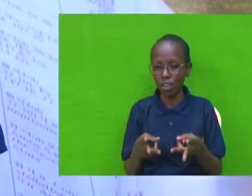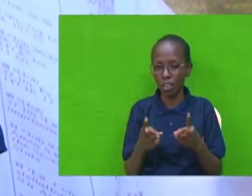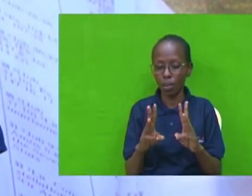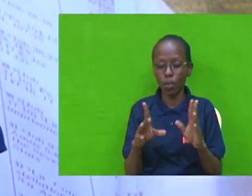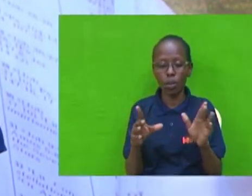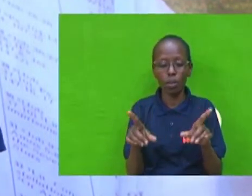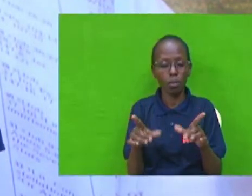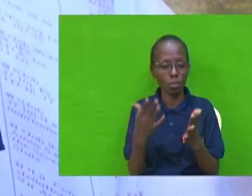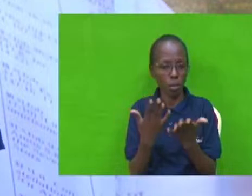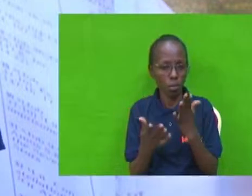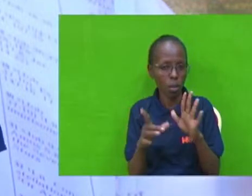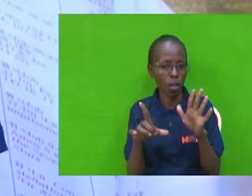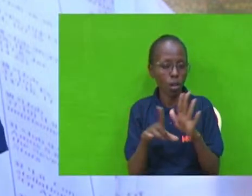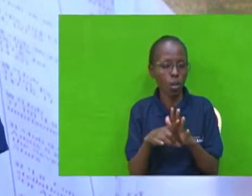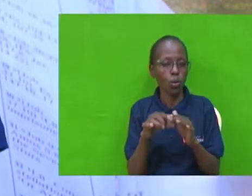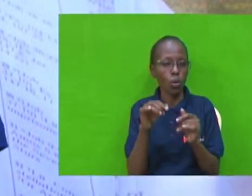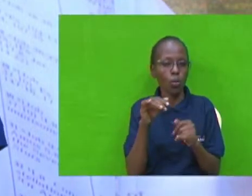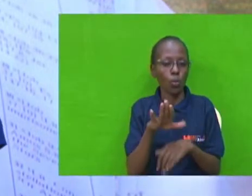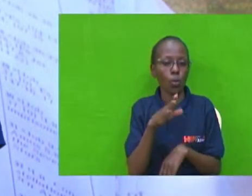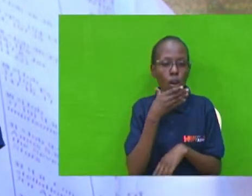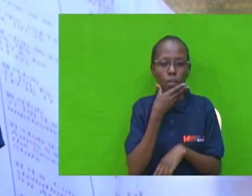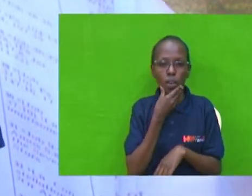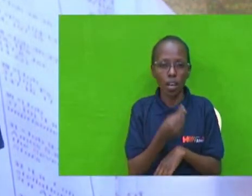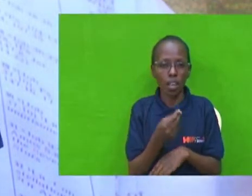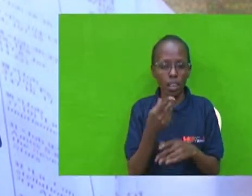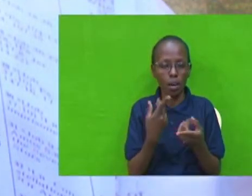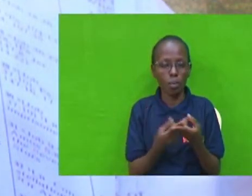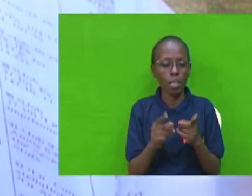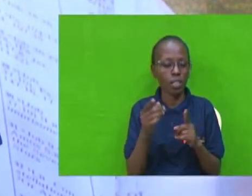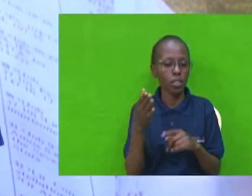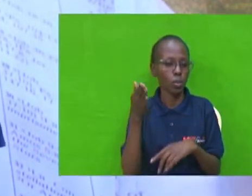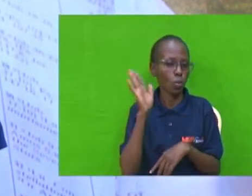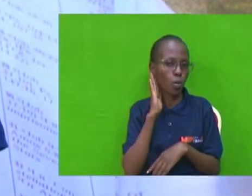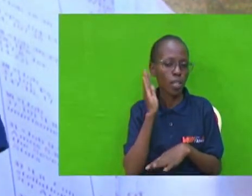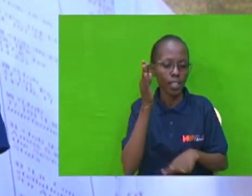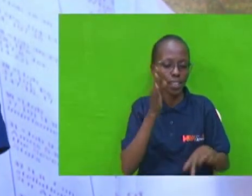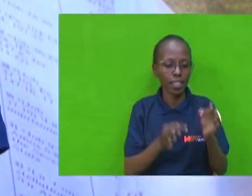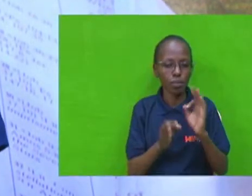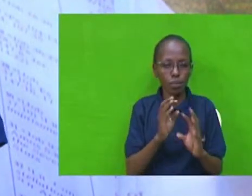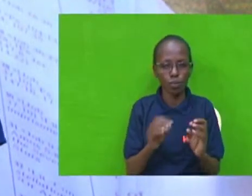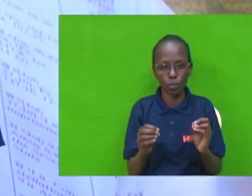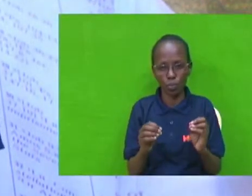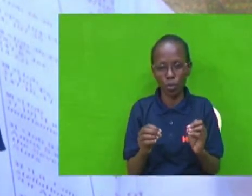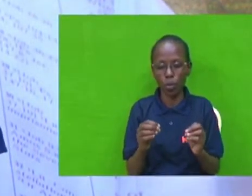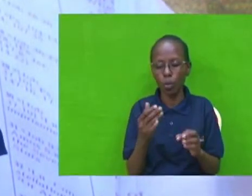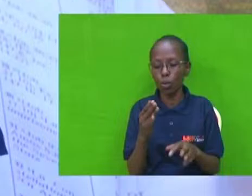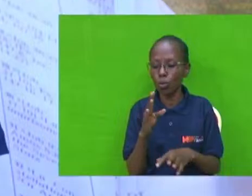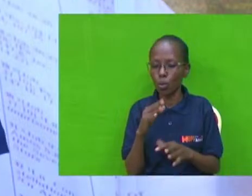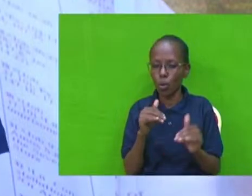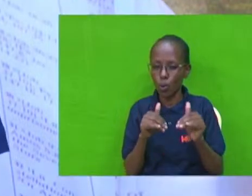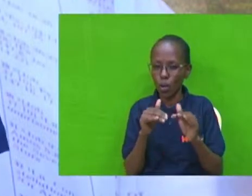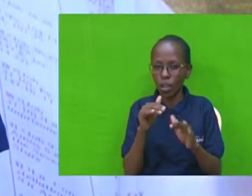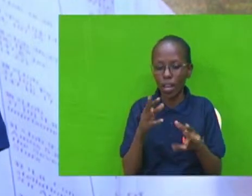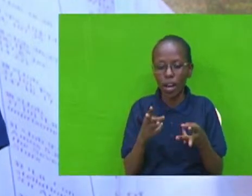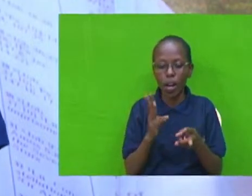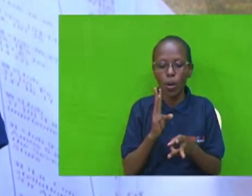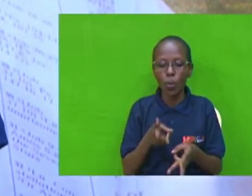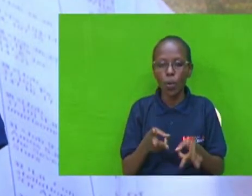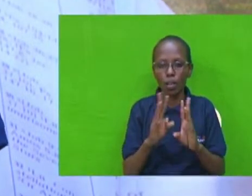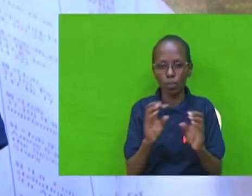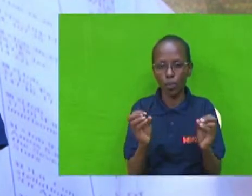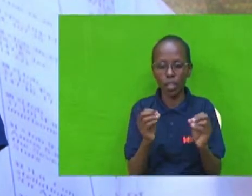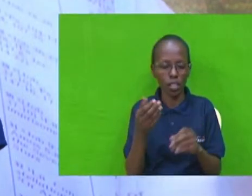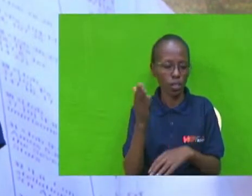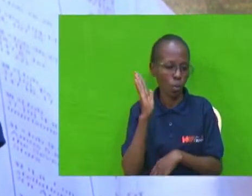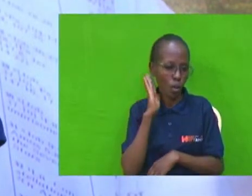amri za baba zenu wala msijishike hukumu zao. Wala msijitie unajisi kwa vinyago vyao. Kwa kuna utiifu ambao mtoto anafaa